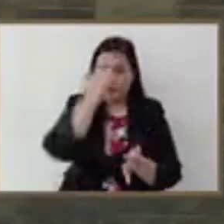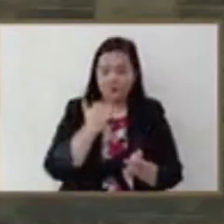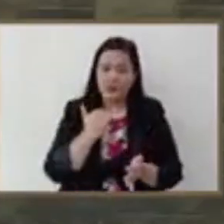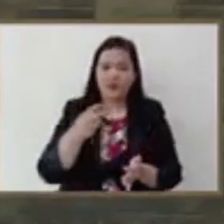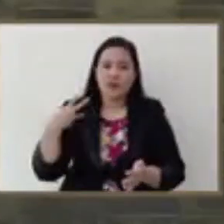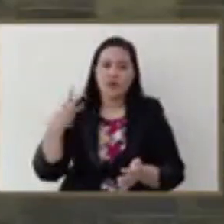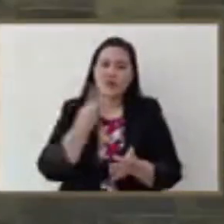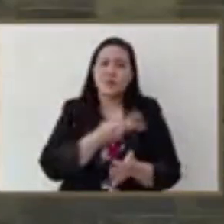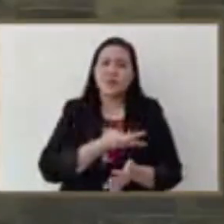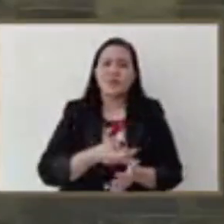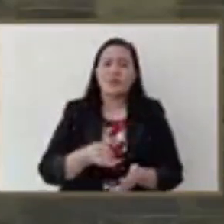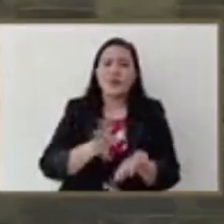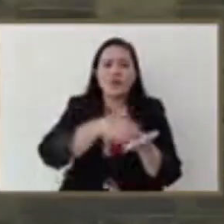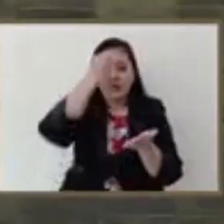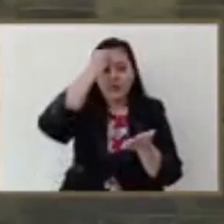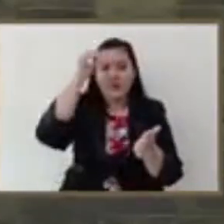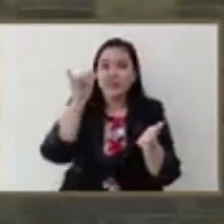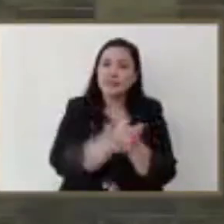mga Kristiyano